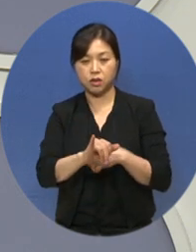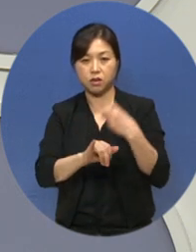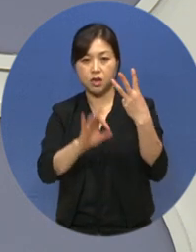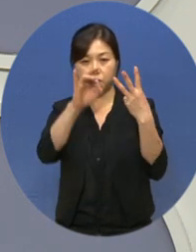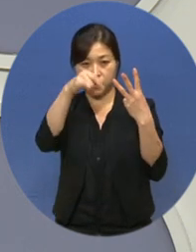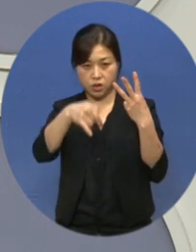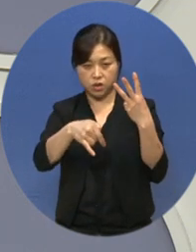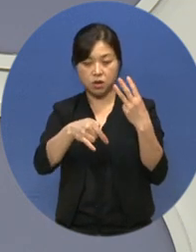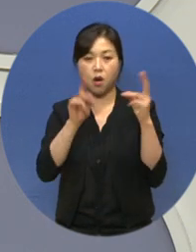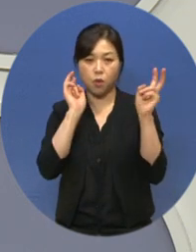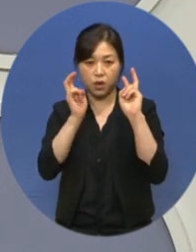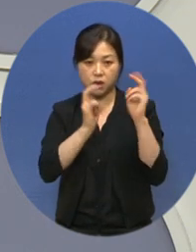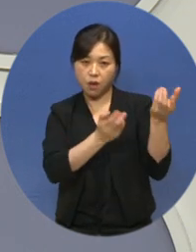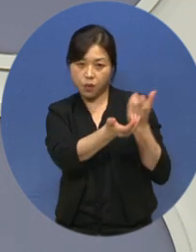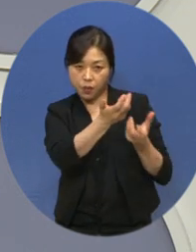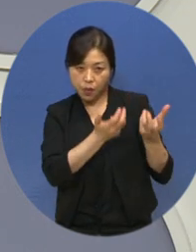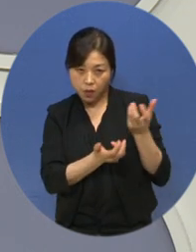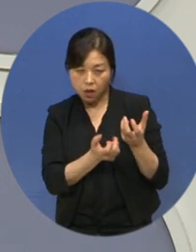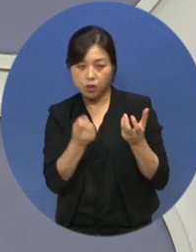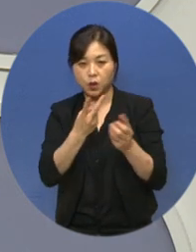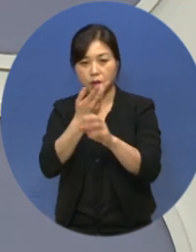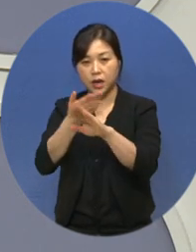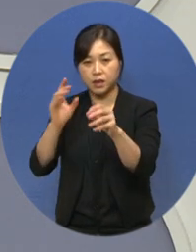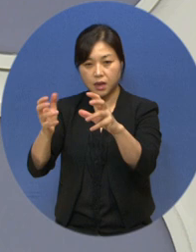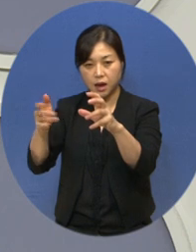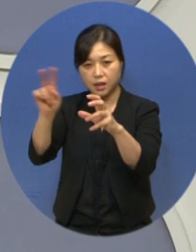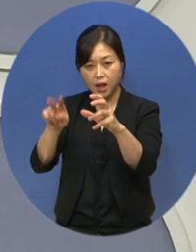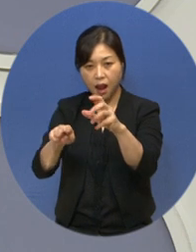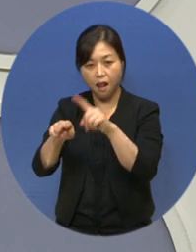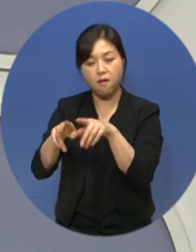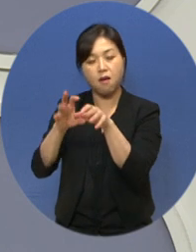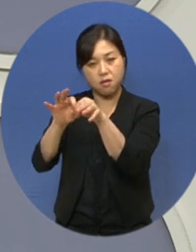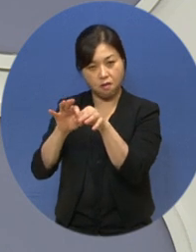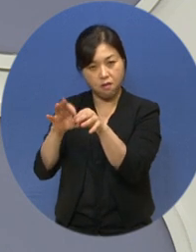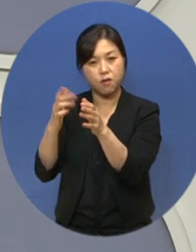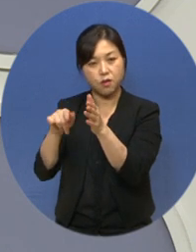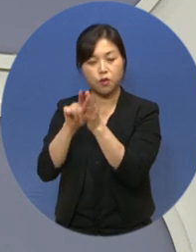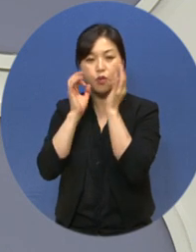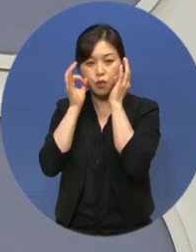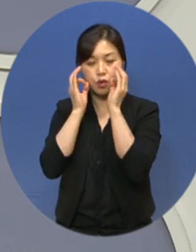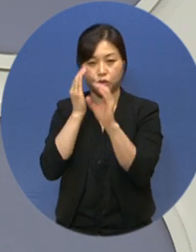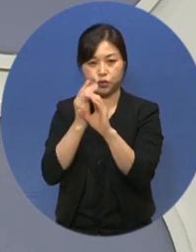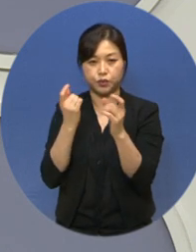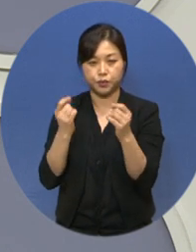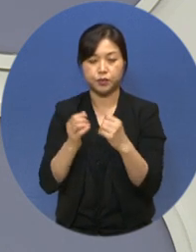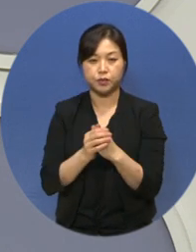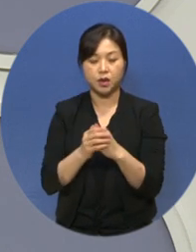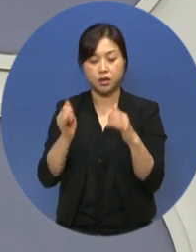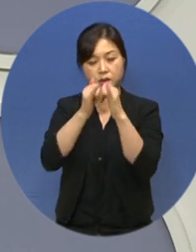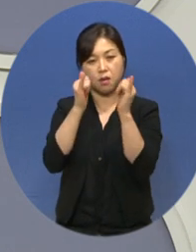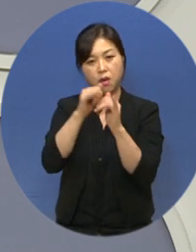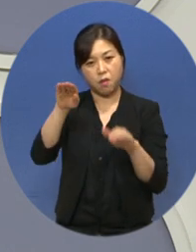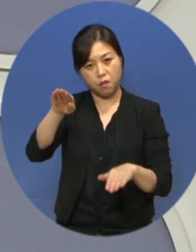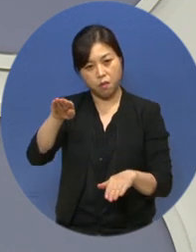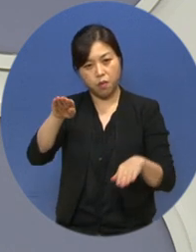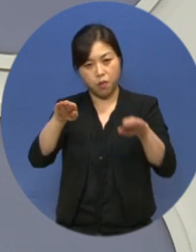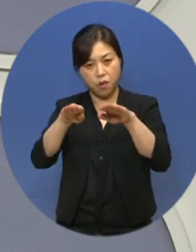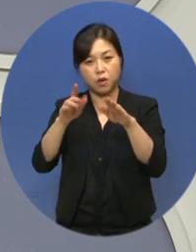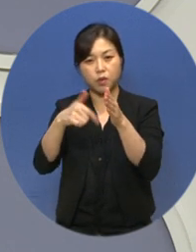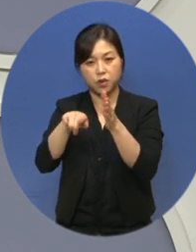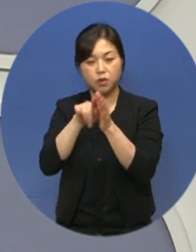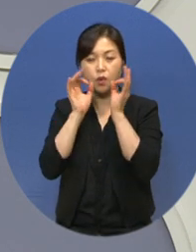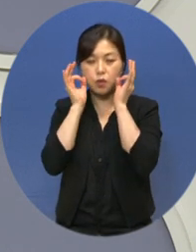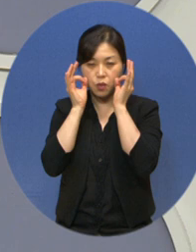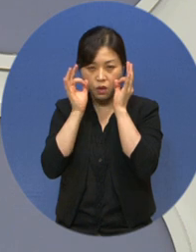제도의 게 최선의 기울이겠다 그런 말씀을 드리고요 4 양극화 문제에 대해서 여러 가지 정책을 펴고 있습니다 예 충전 감도